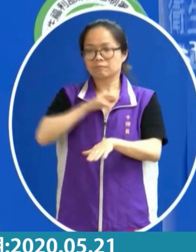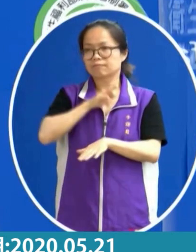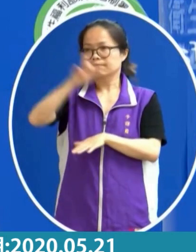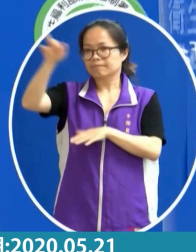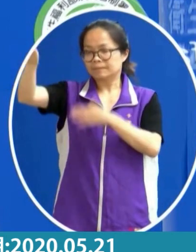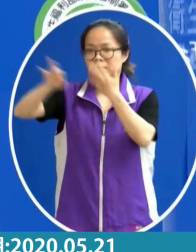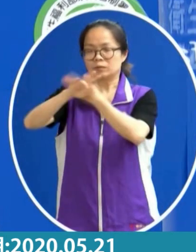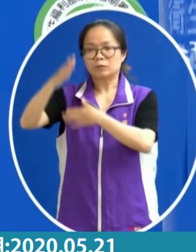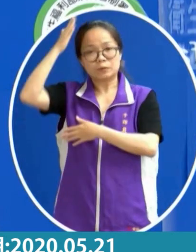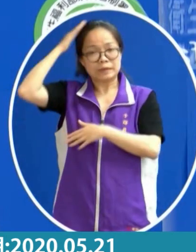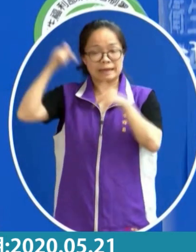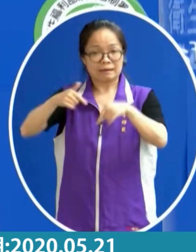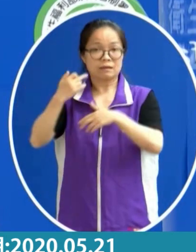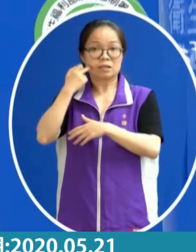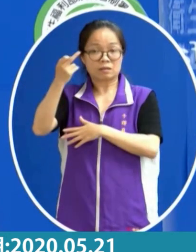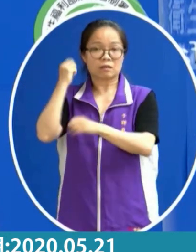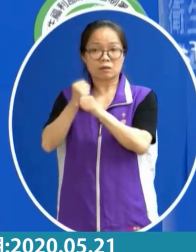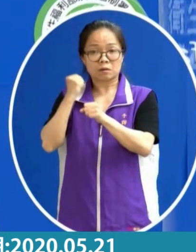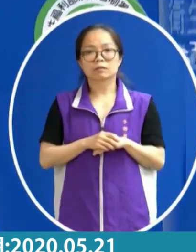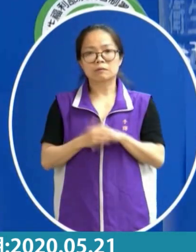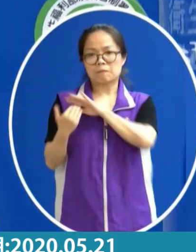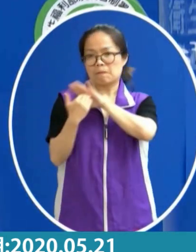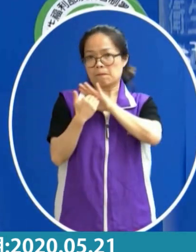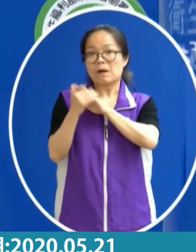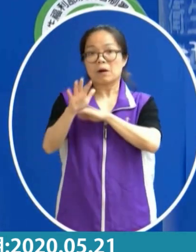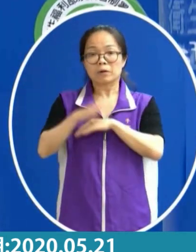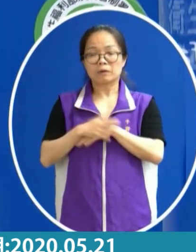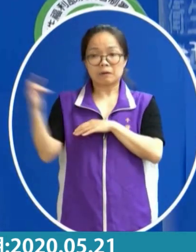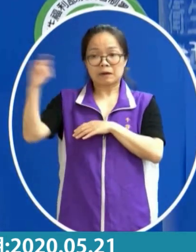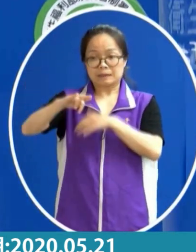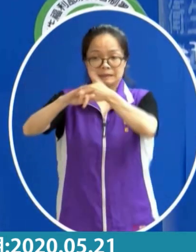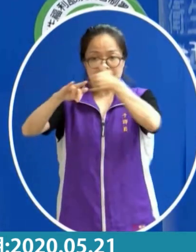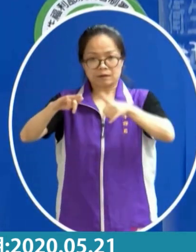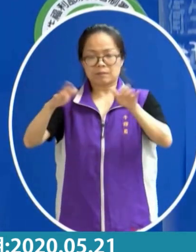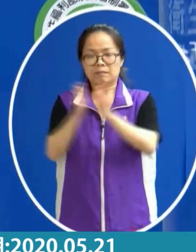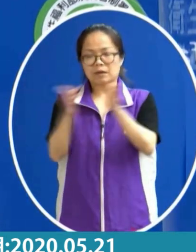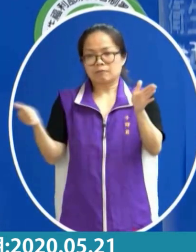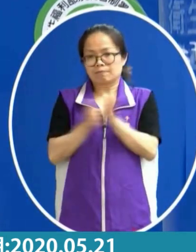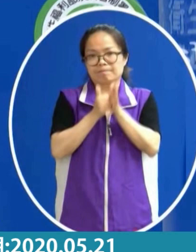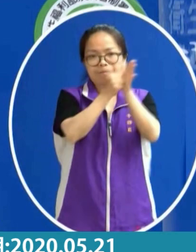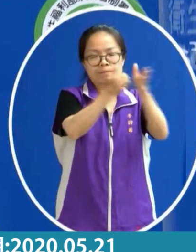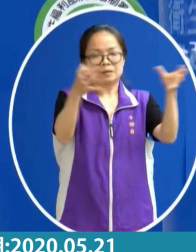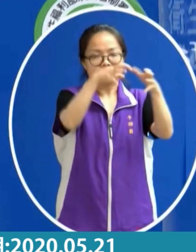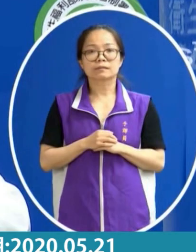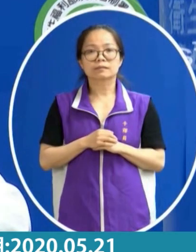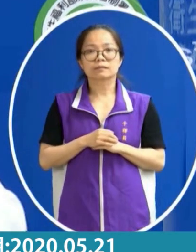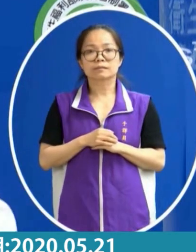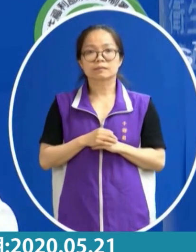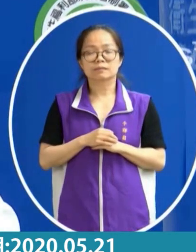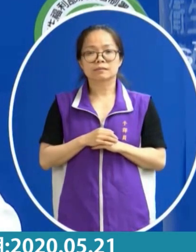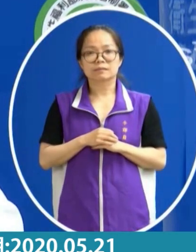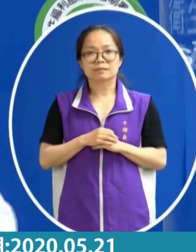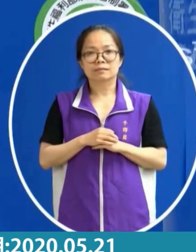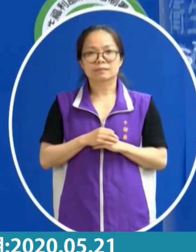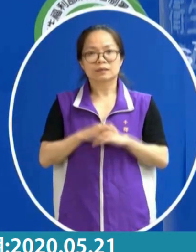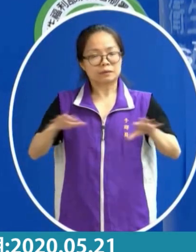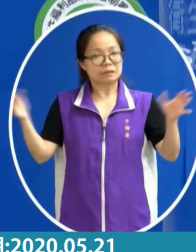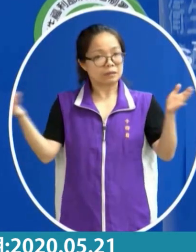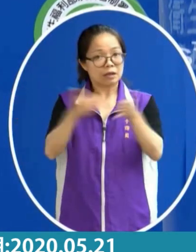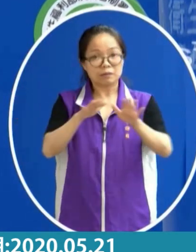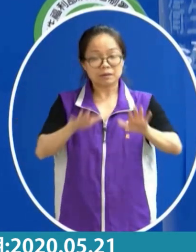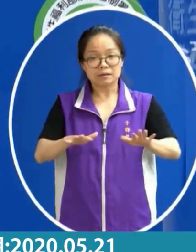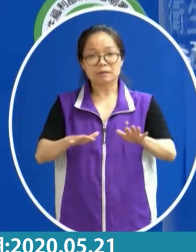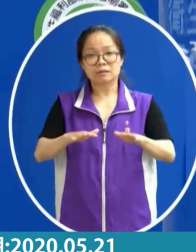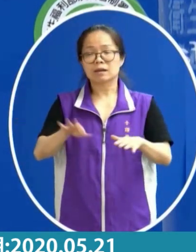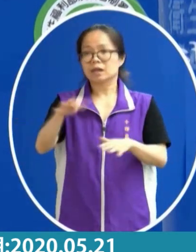墨西哥工作，那昨日返国，那入境及送往检疫所及医院隔离。那我们现在总共到今天